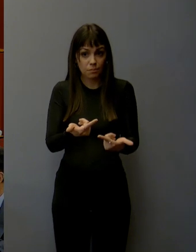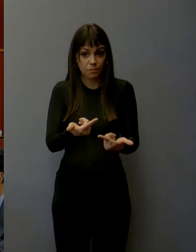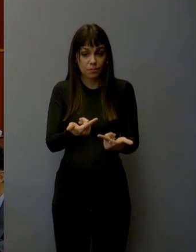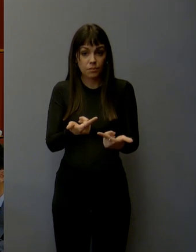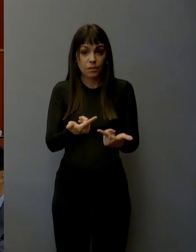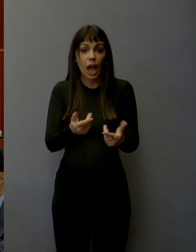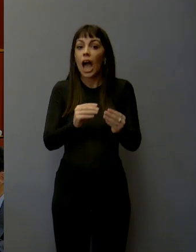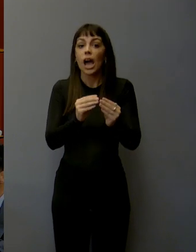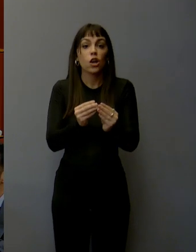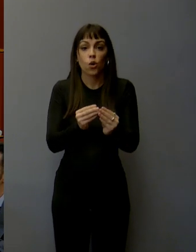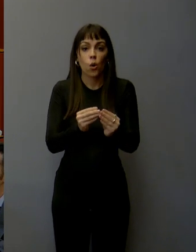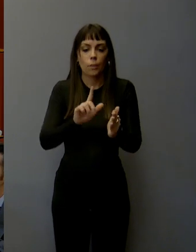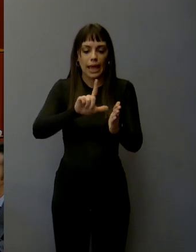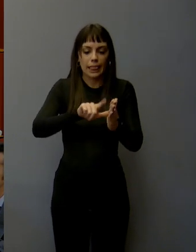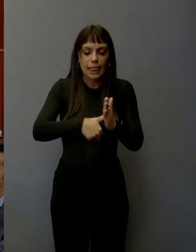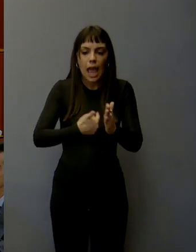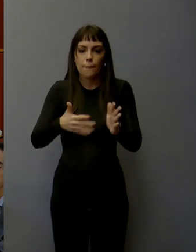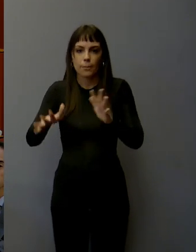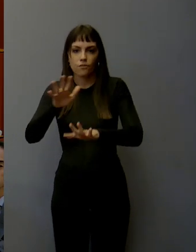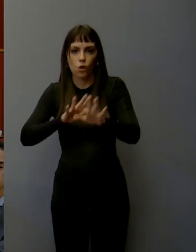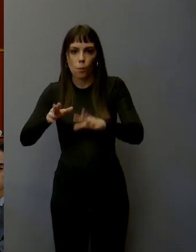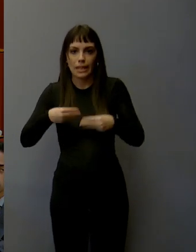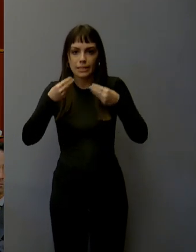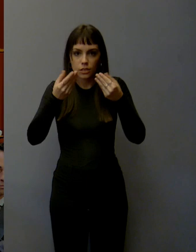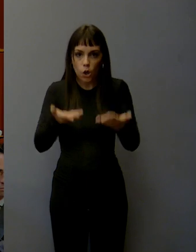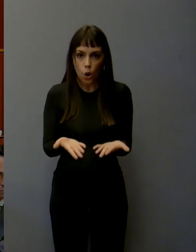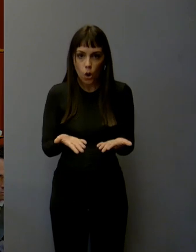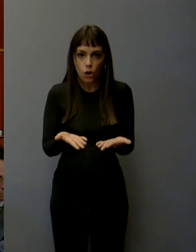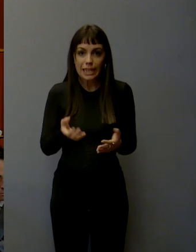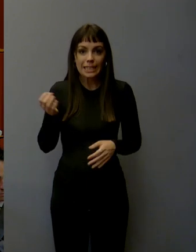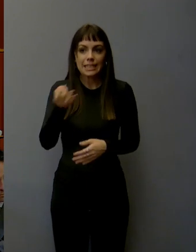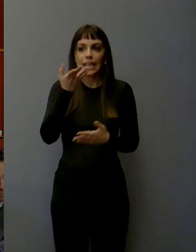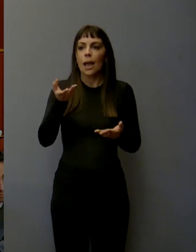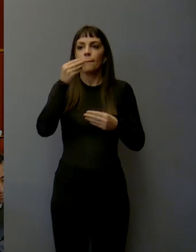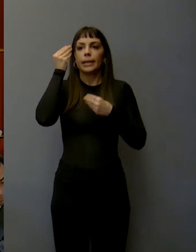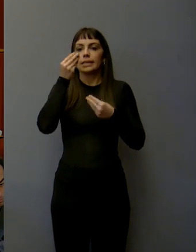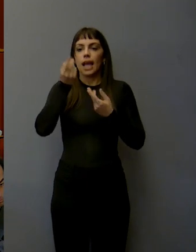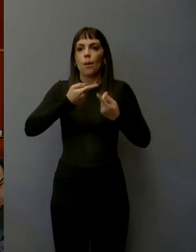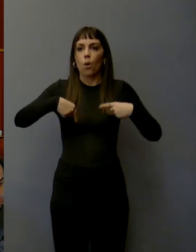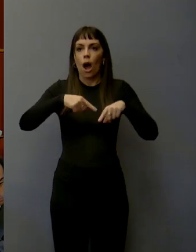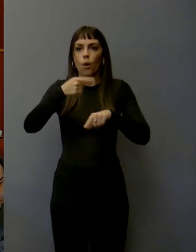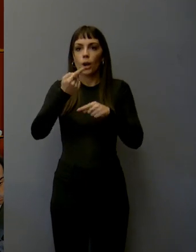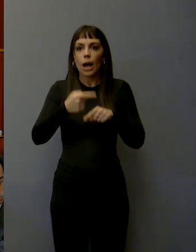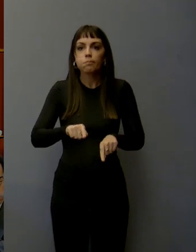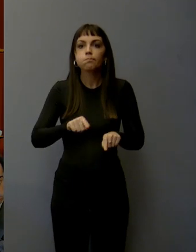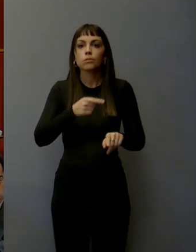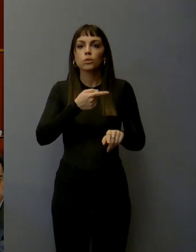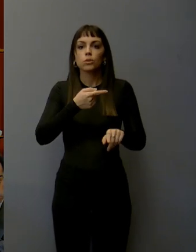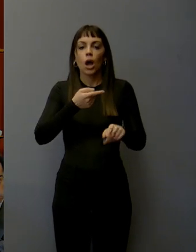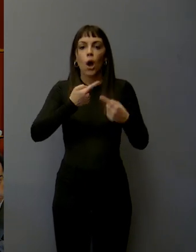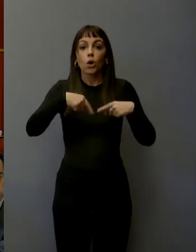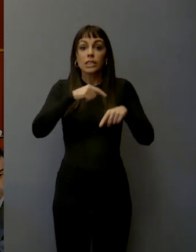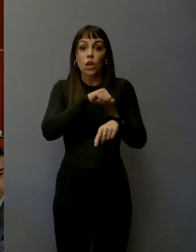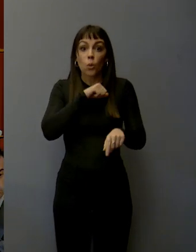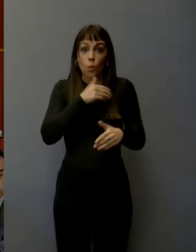e a dare informazioni se noi pensiamo che in quest'aula il consiglio comunale possa andare avanti a colpi di